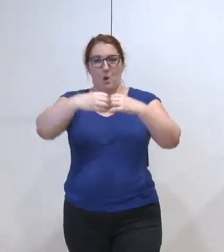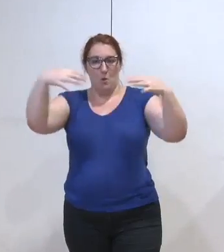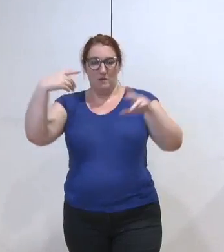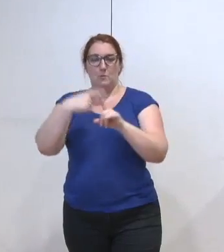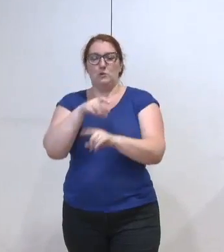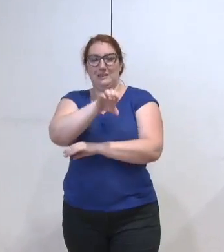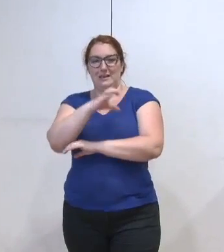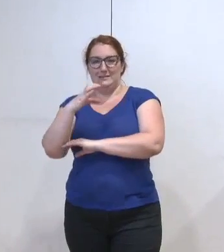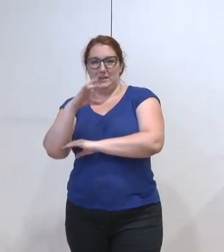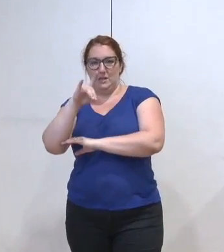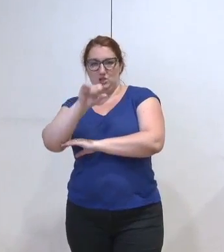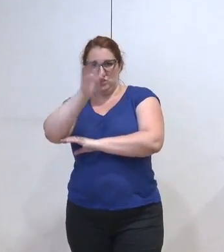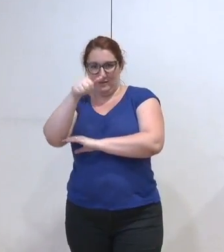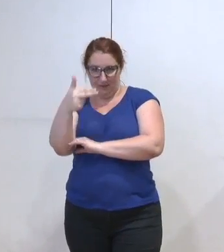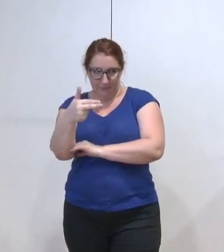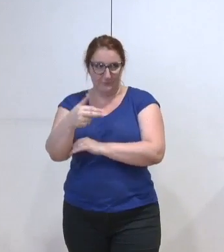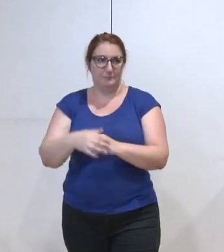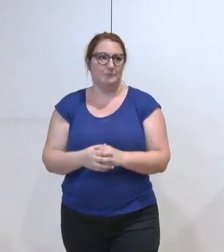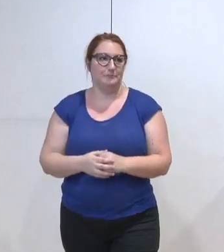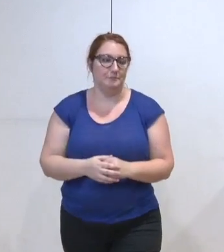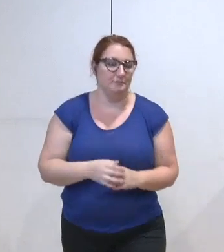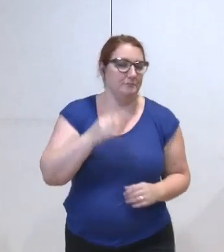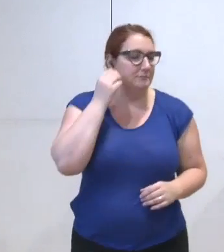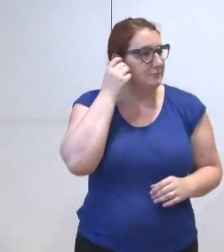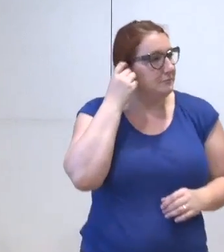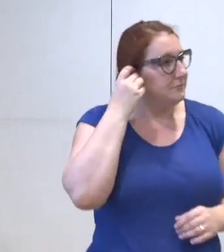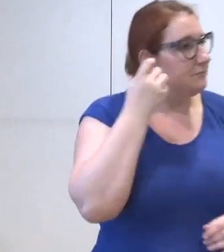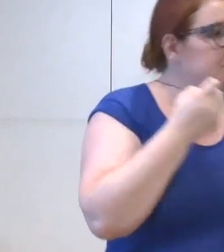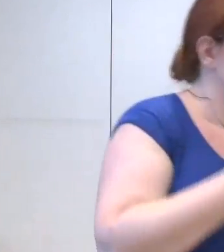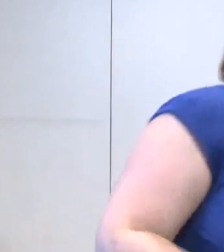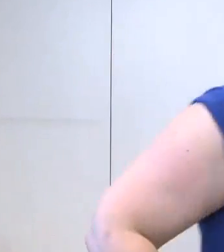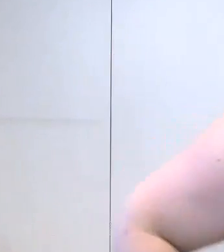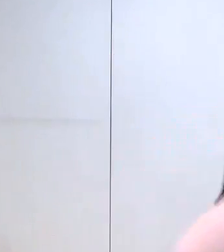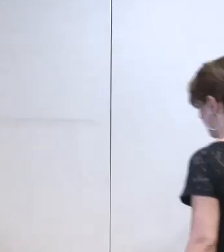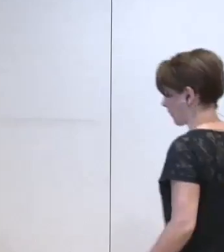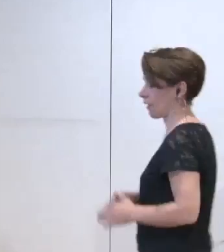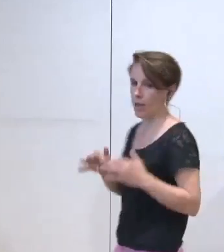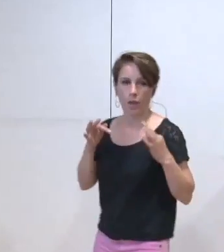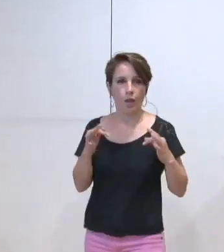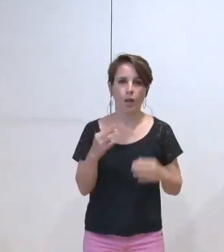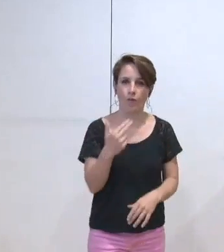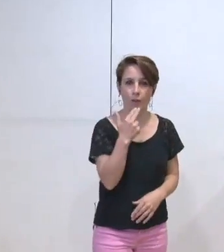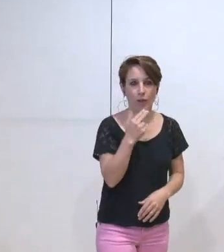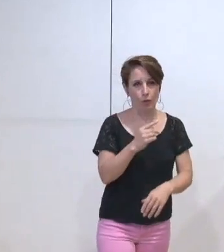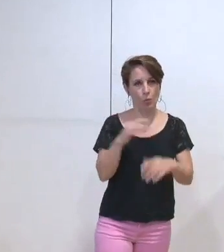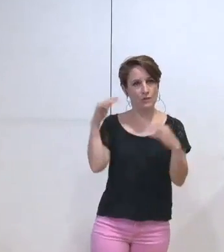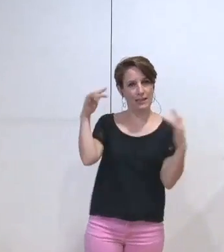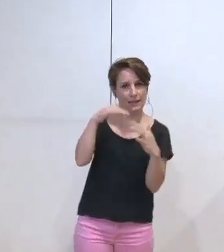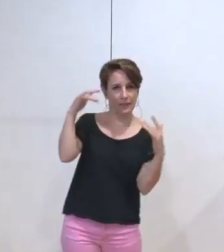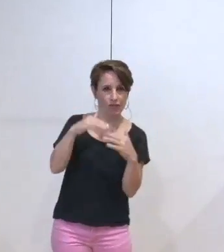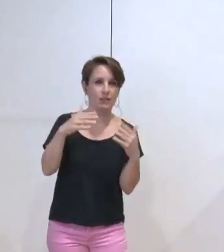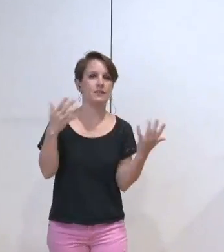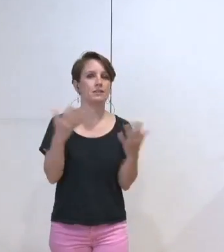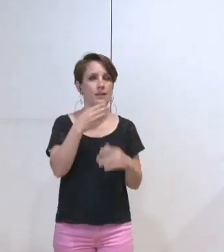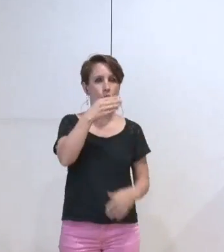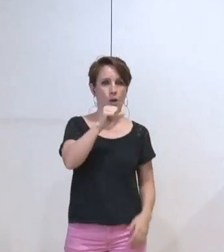chatin pour le priorité performance énergétique c'était le cas de Ampère Marceau pinlevé Élisée Chatin et en